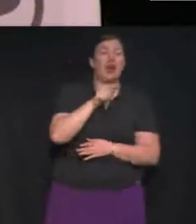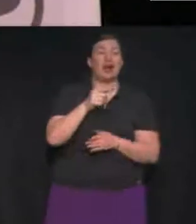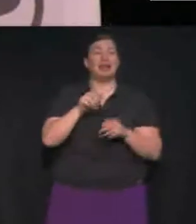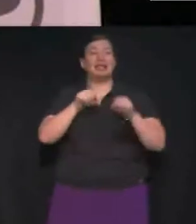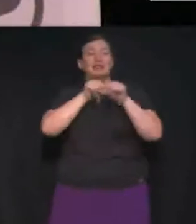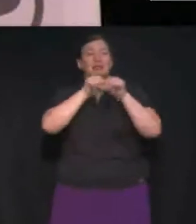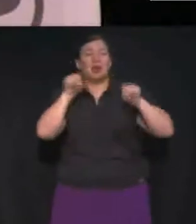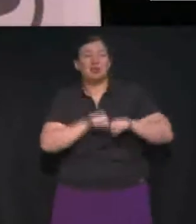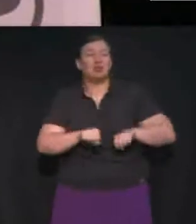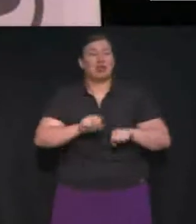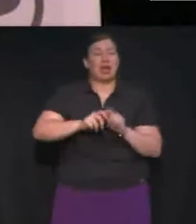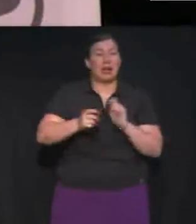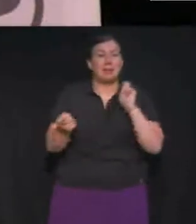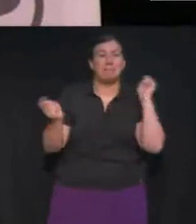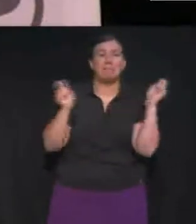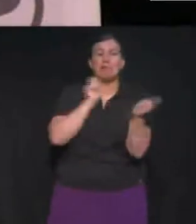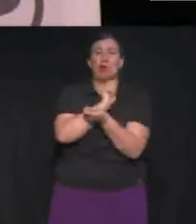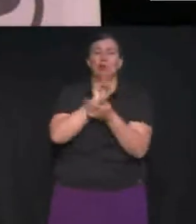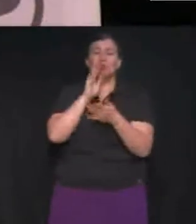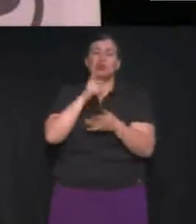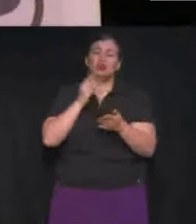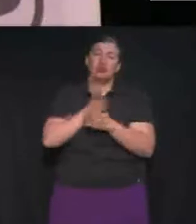breiten Mehrheit von uns